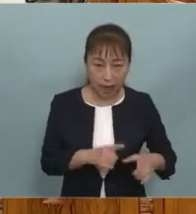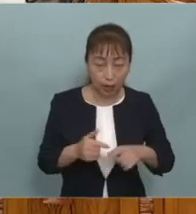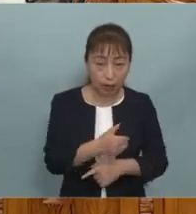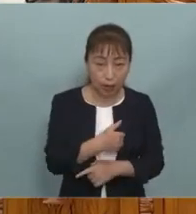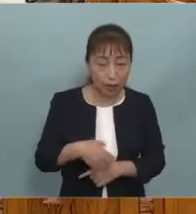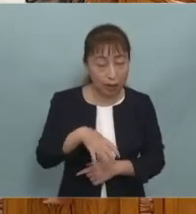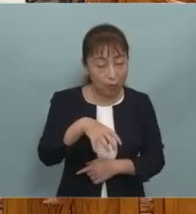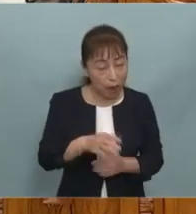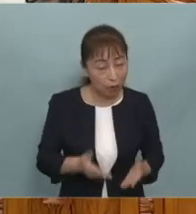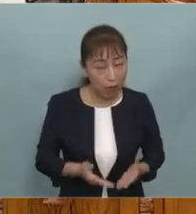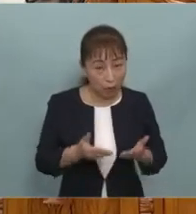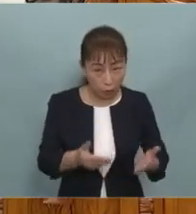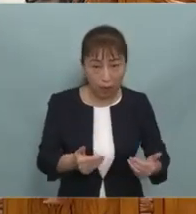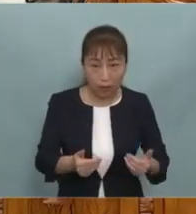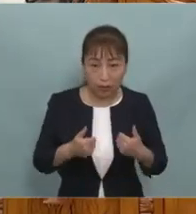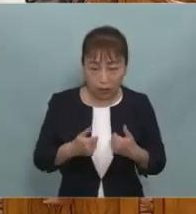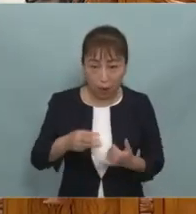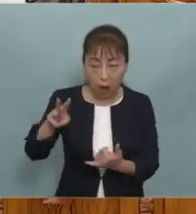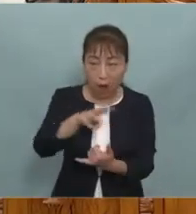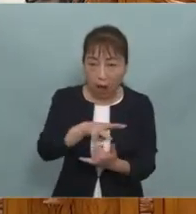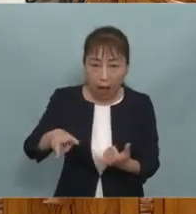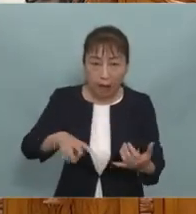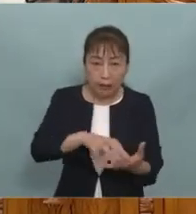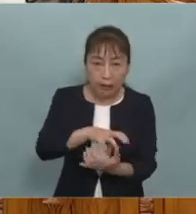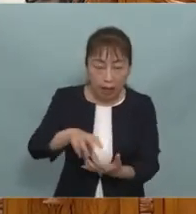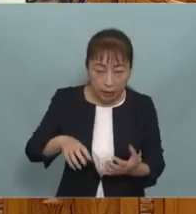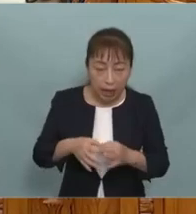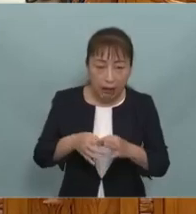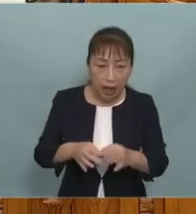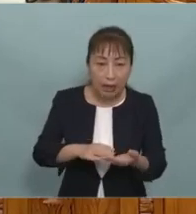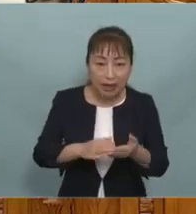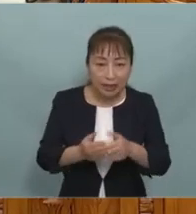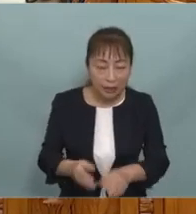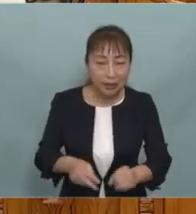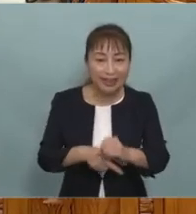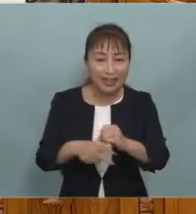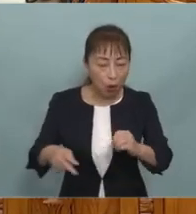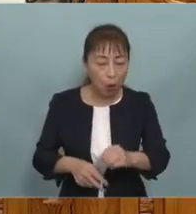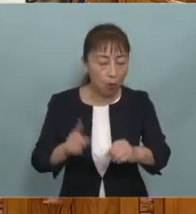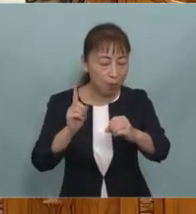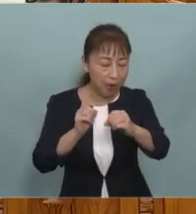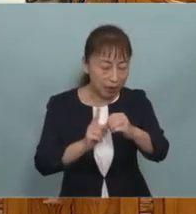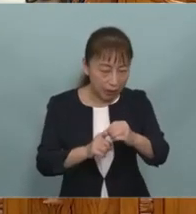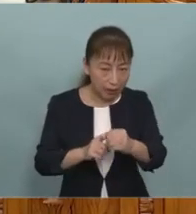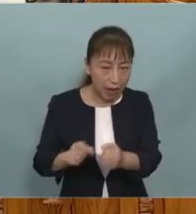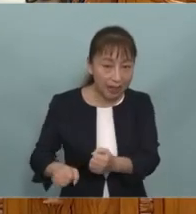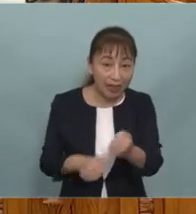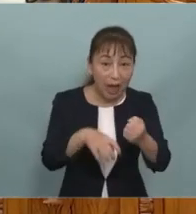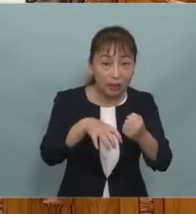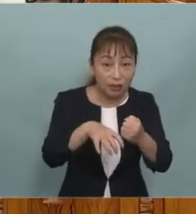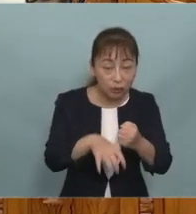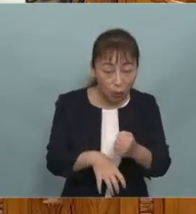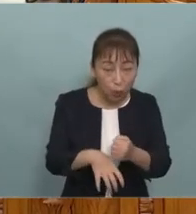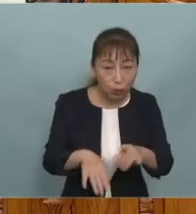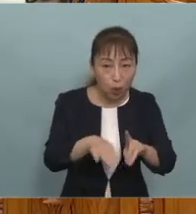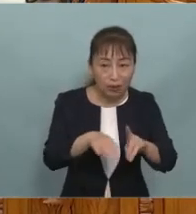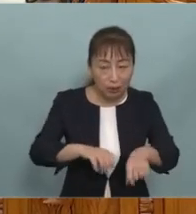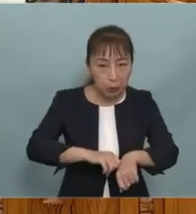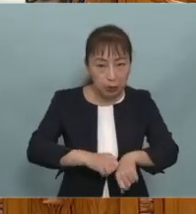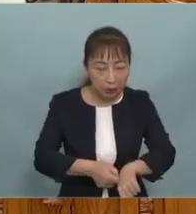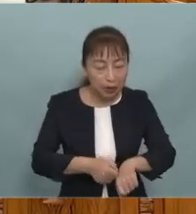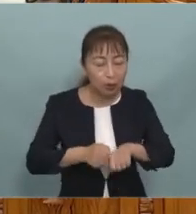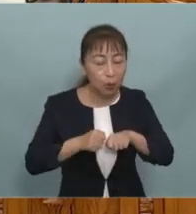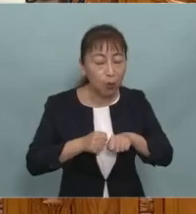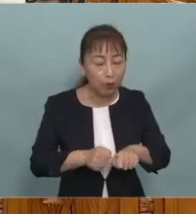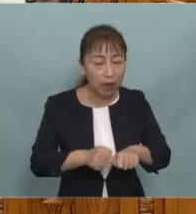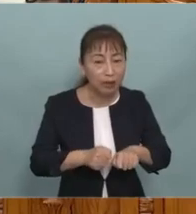です災害関連士ゼロを実現すべく避難所の満たすべき基準を定めたスフィア基準